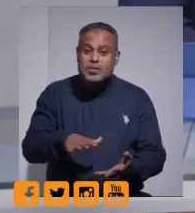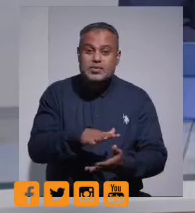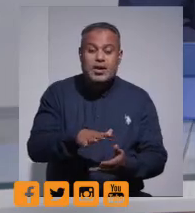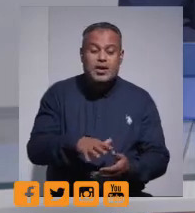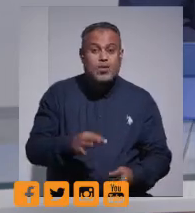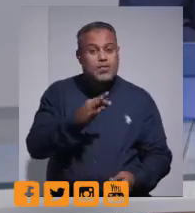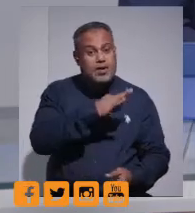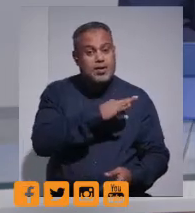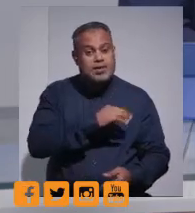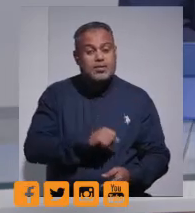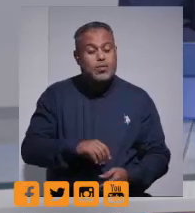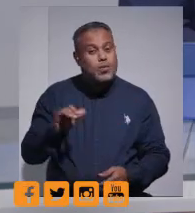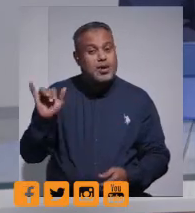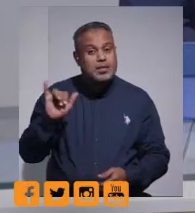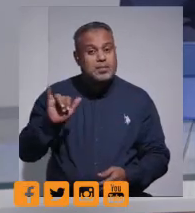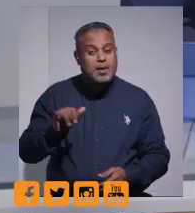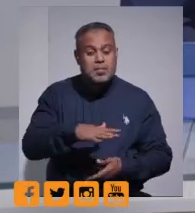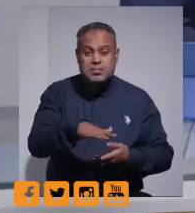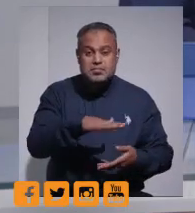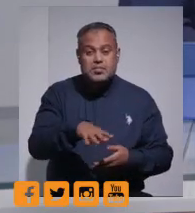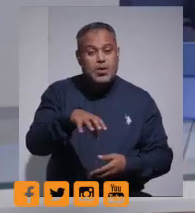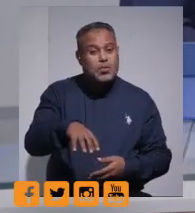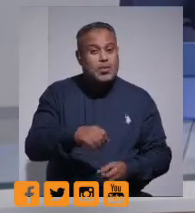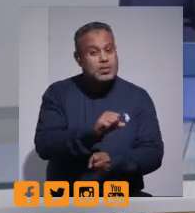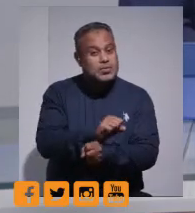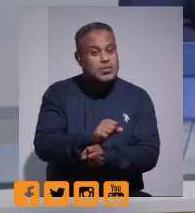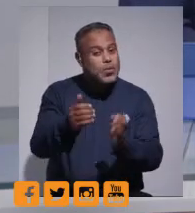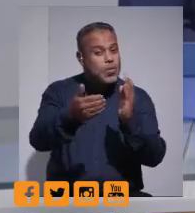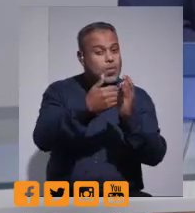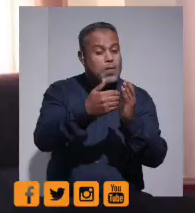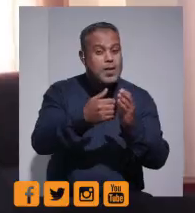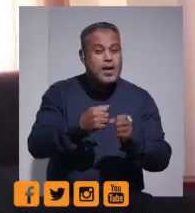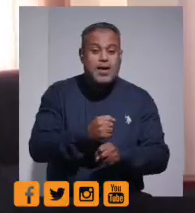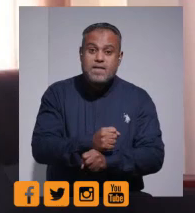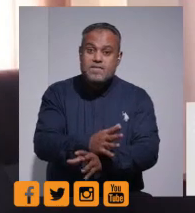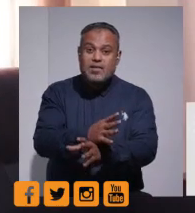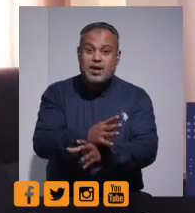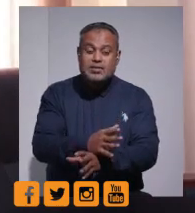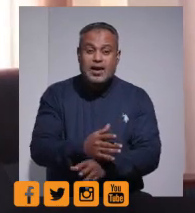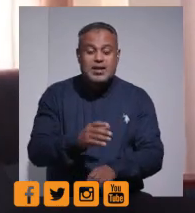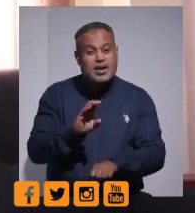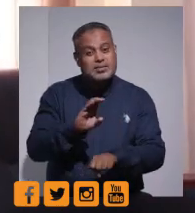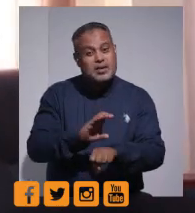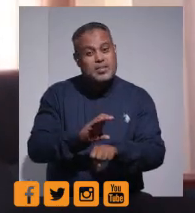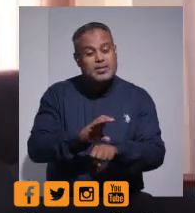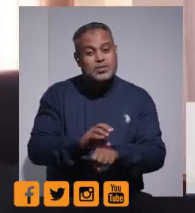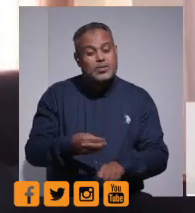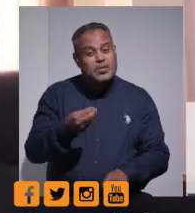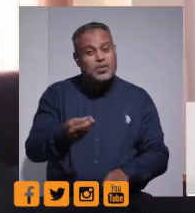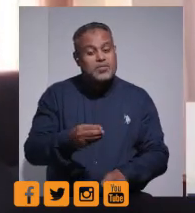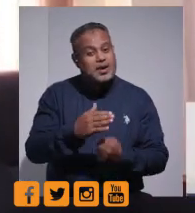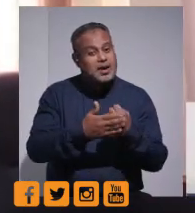واهتمام السلطه المحليه باوضاع السجناء والتدخلات بالافراج عن المعسرين وتوفير الرعايه الصحيه